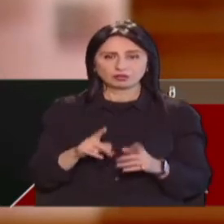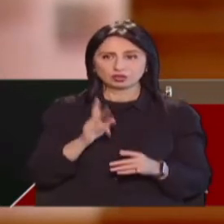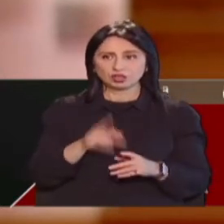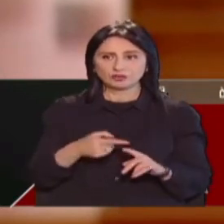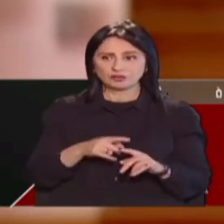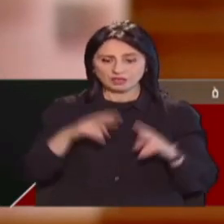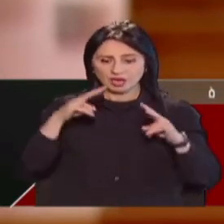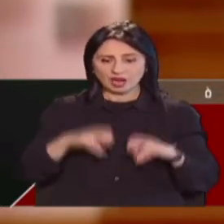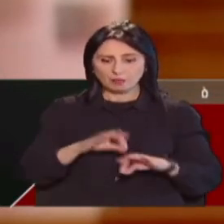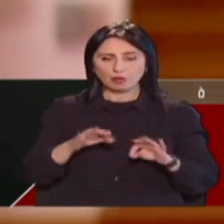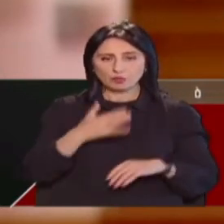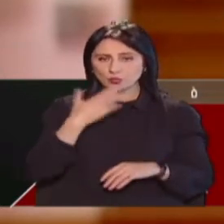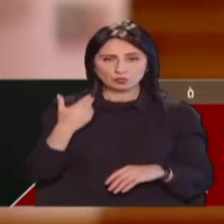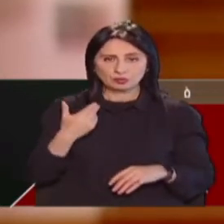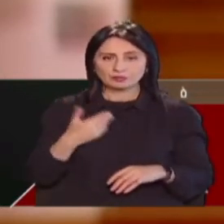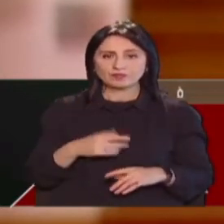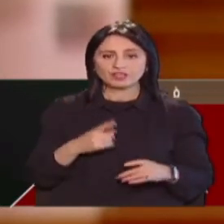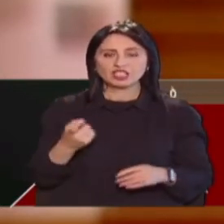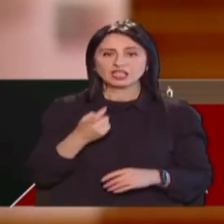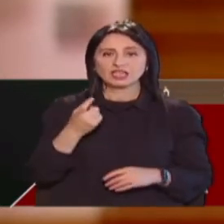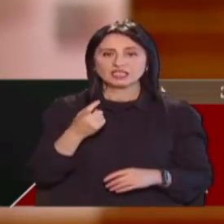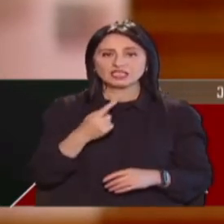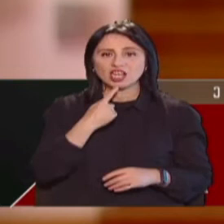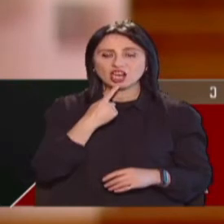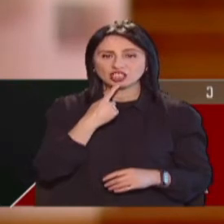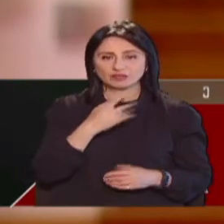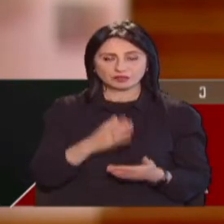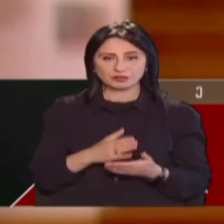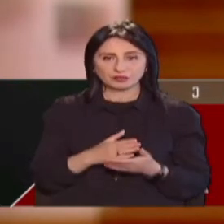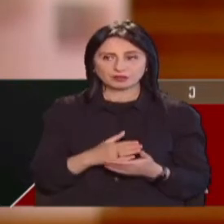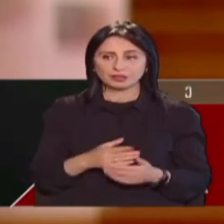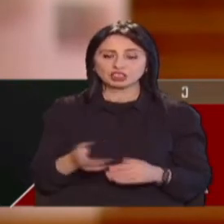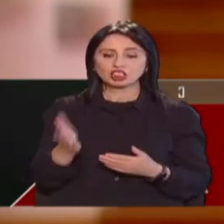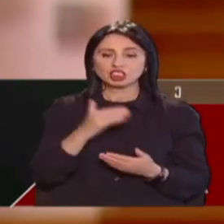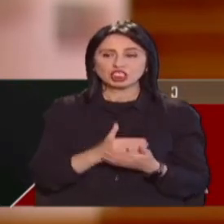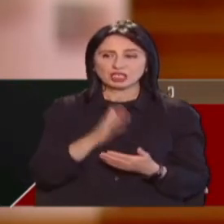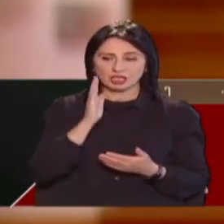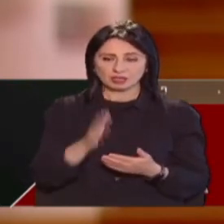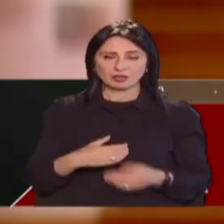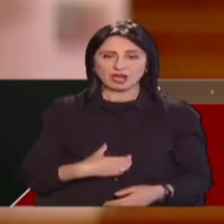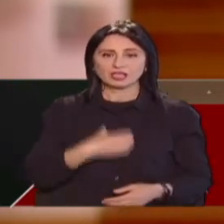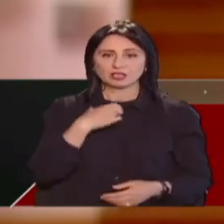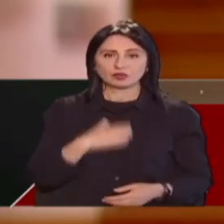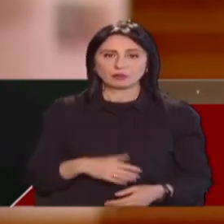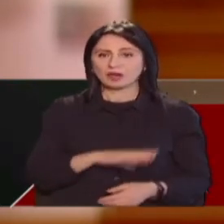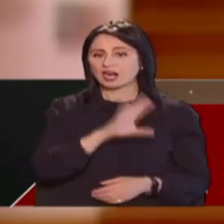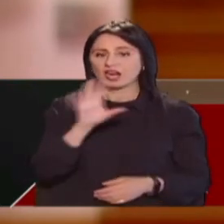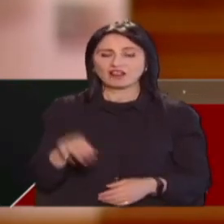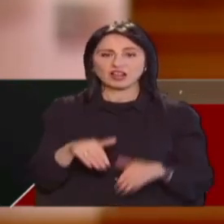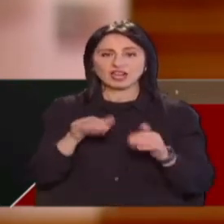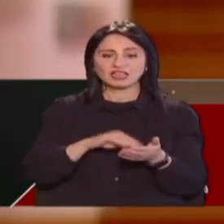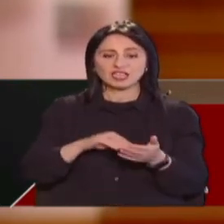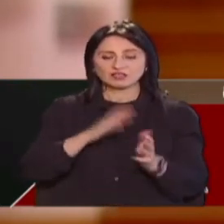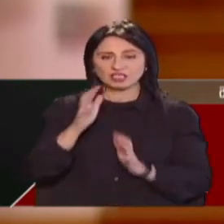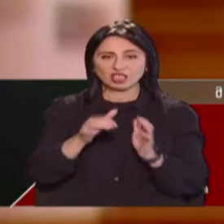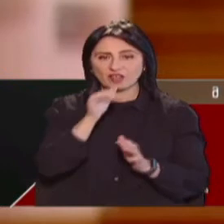ca nu filau proiecte, și s-a bamisat, haris, hididie, ci scoștgeba, obședegebi, ich neba catastrofuli, oila dascu, na sarte